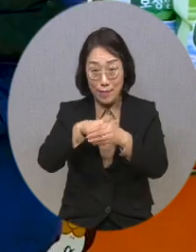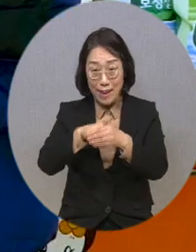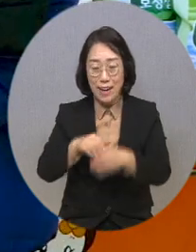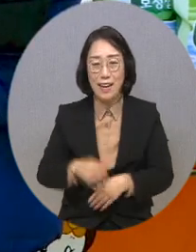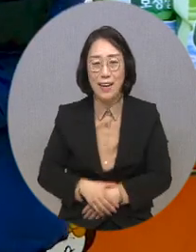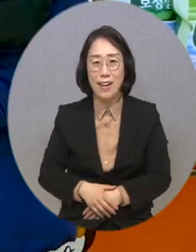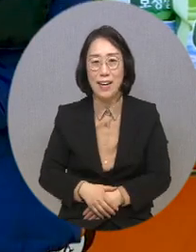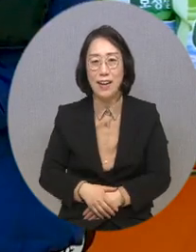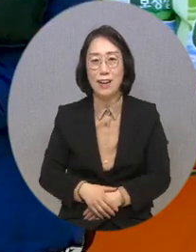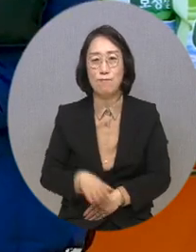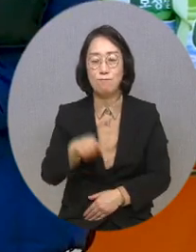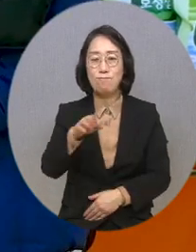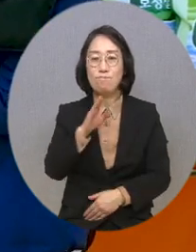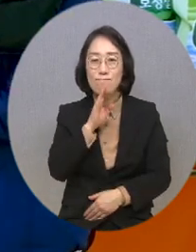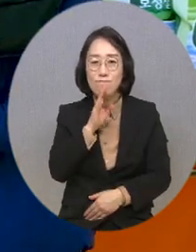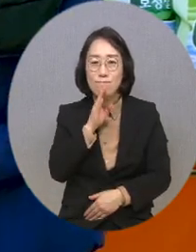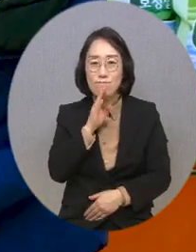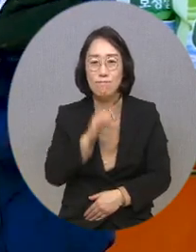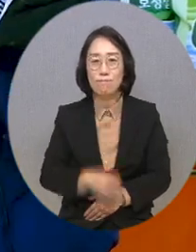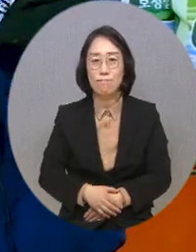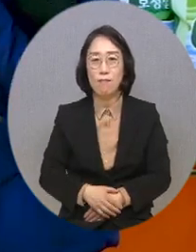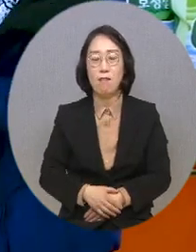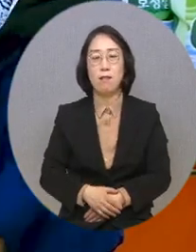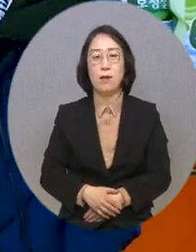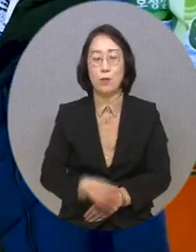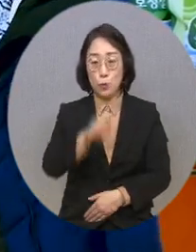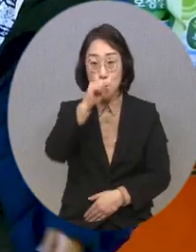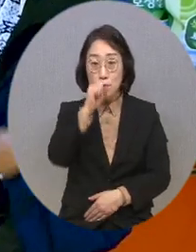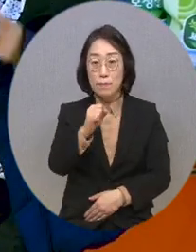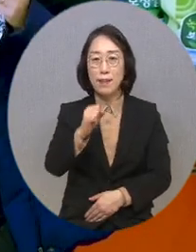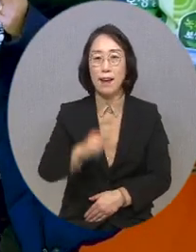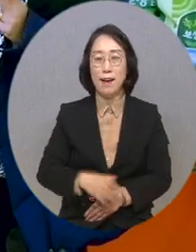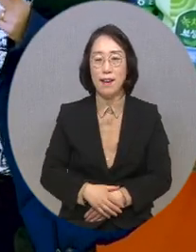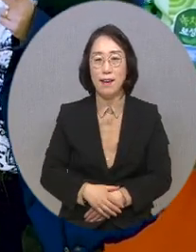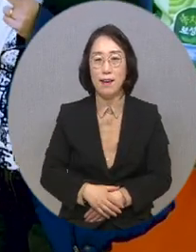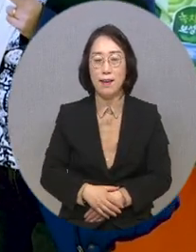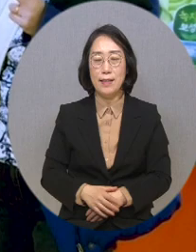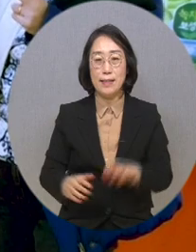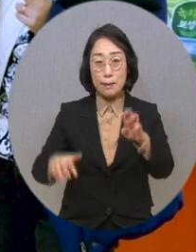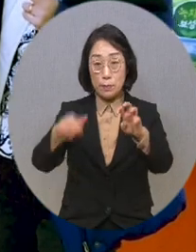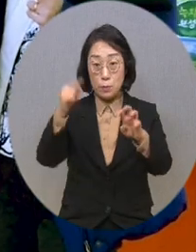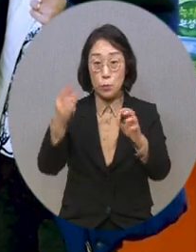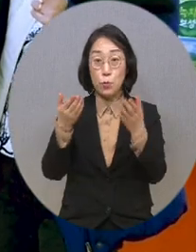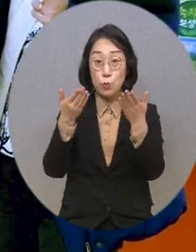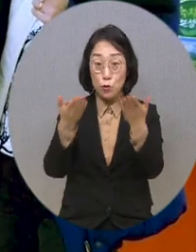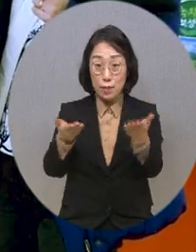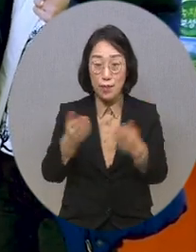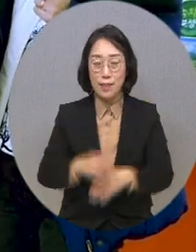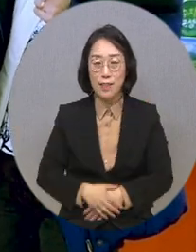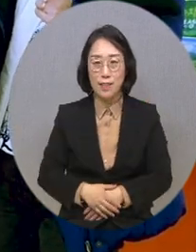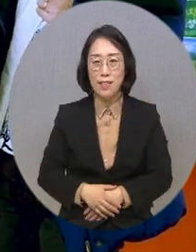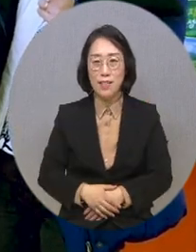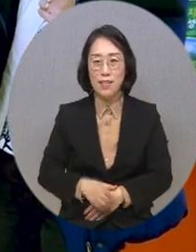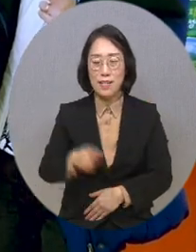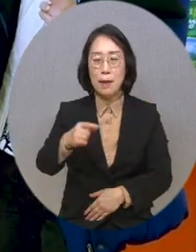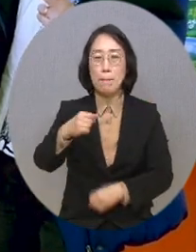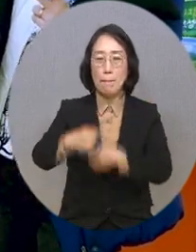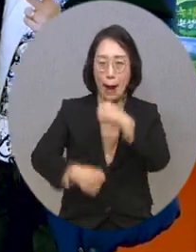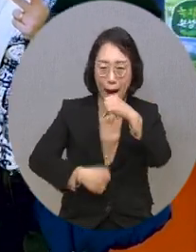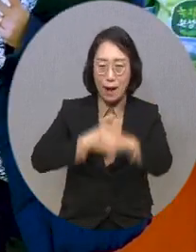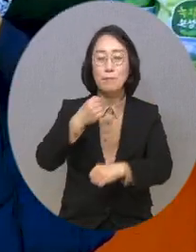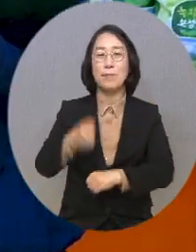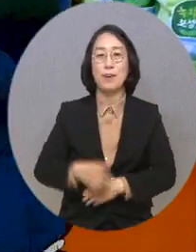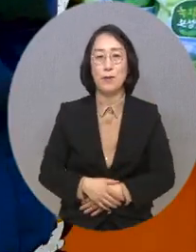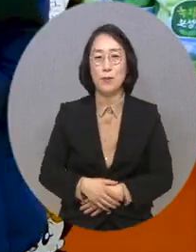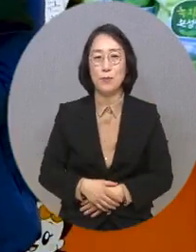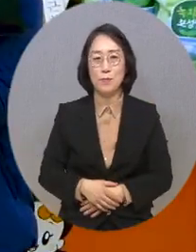청국장. 청국장. 이야, 된장 청국장 좋습니다. 그러면 30초 드릴 테니까 예. 원 없이. 예, 어. 여기